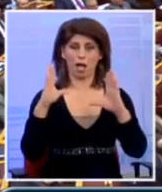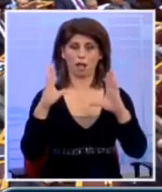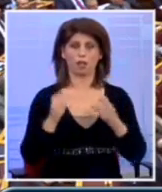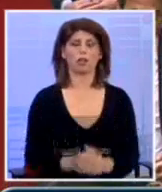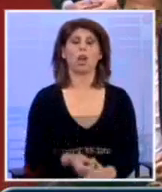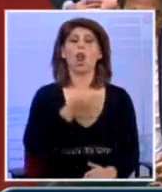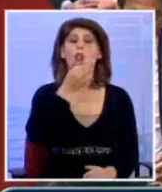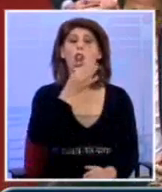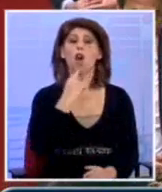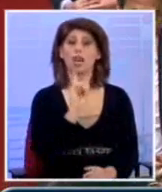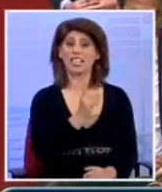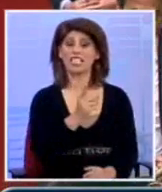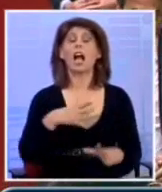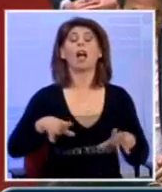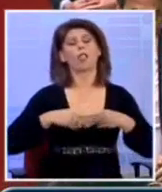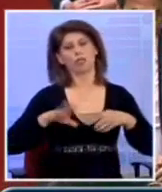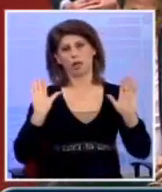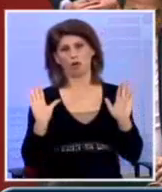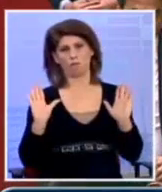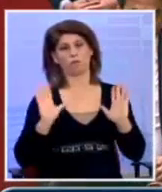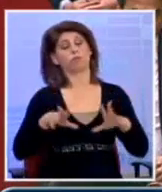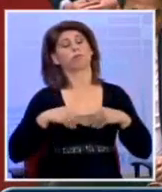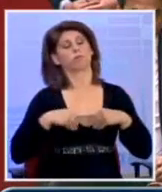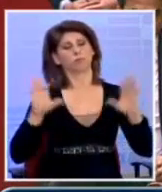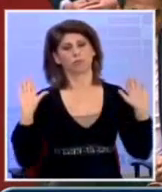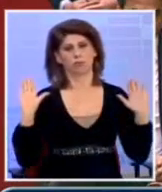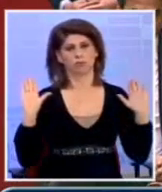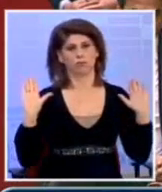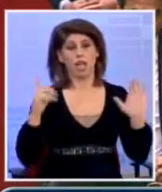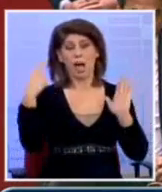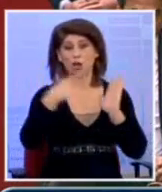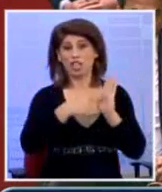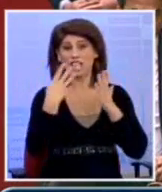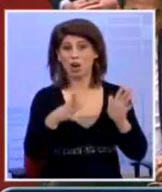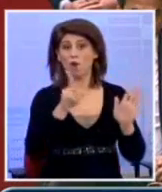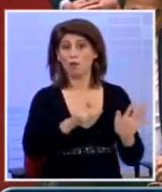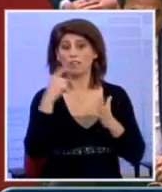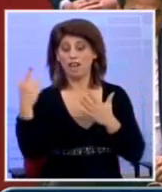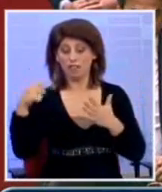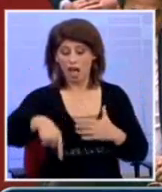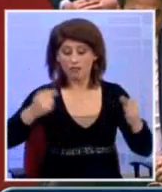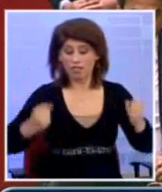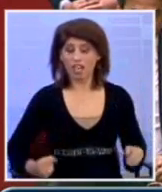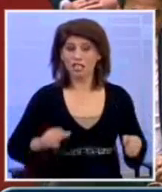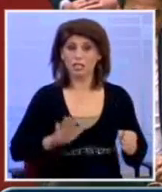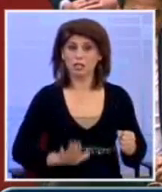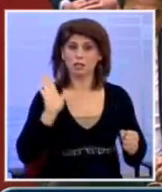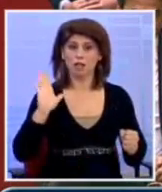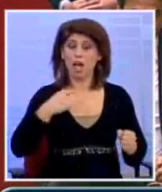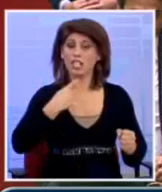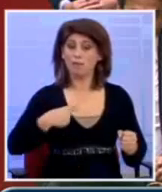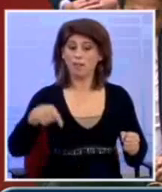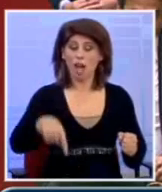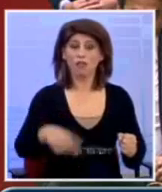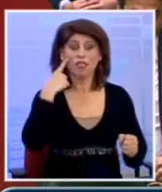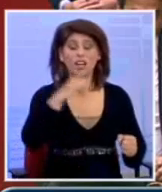Λογοκρισία δεν θα δεχτώ, κυρία Πρόεδρε. Και δεν δέχομαι. Από το 1977 είμαι σε αυτά τα έδρανα. Αυτή τη συμπεριφορά δεν